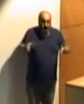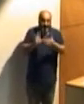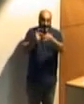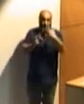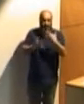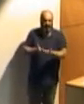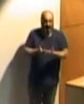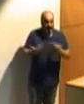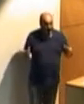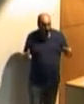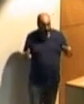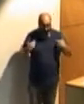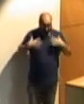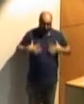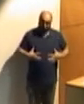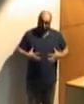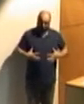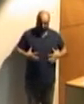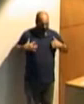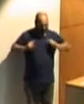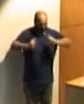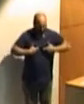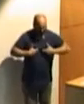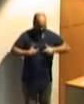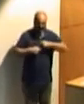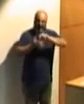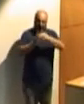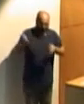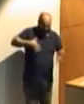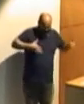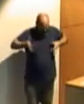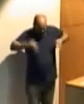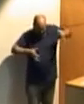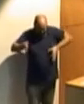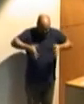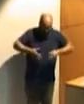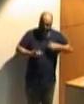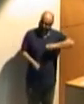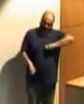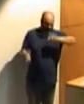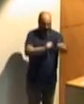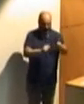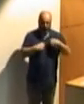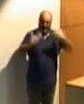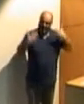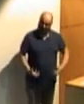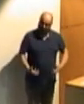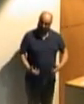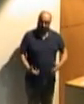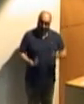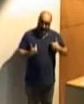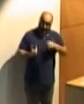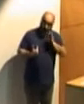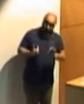un petit peu est-ce que je peux m'approprier moi même au travers des technologies faire de moi ce que je veux devenir et si oui